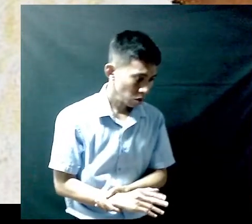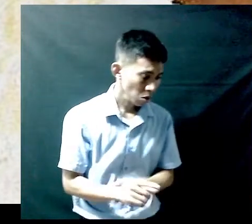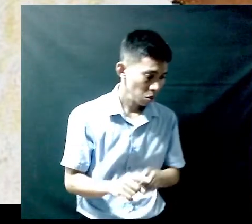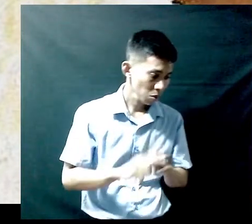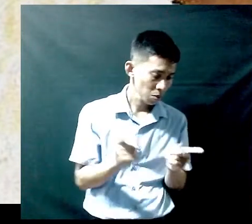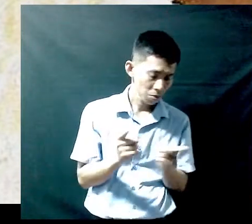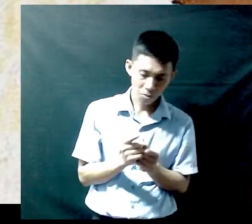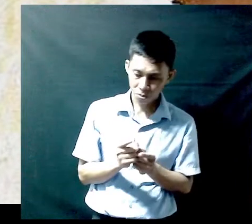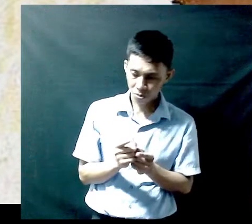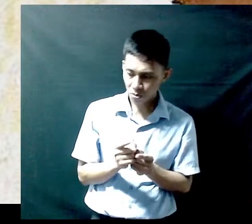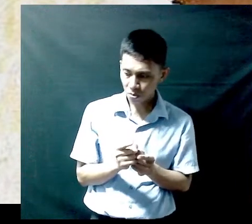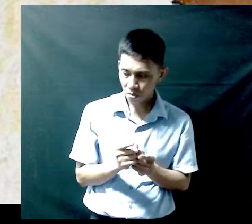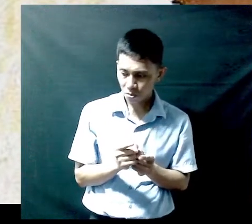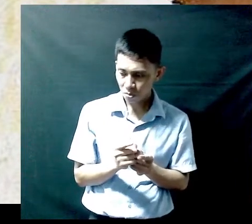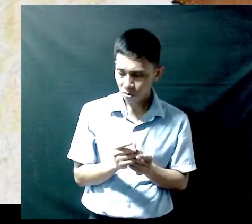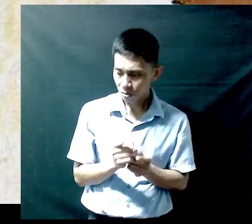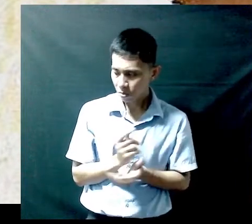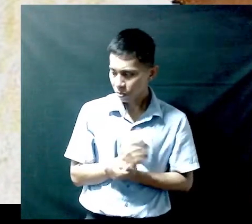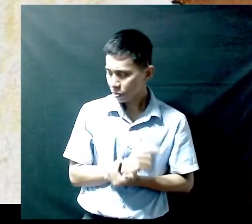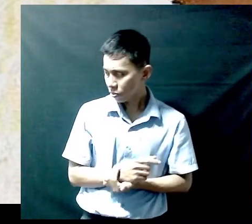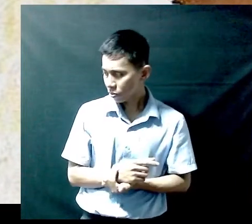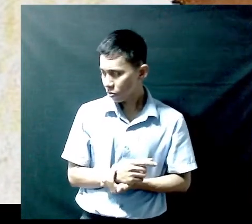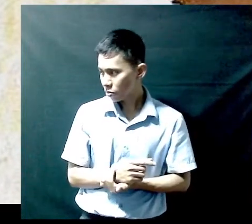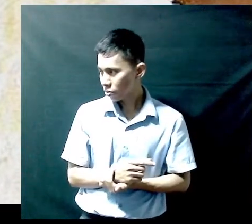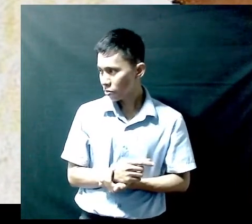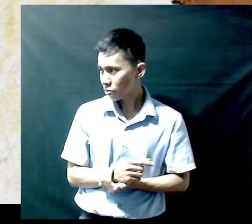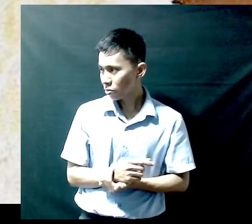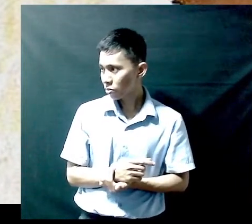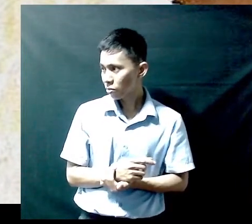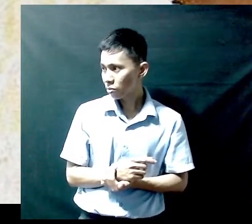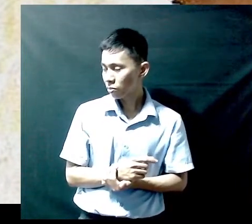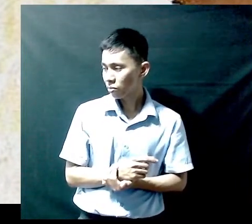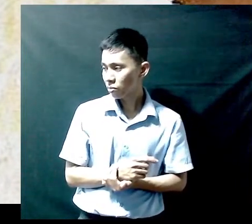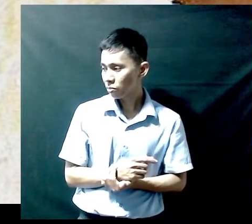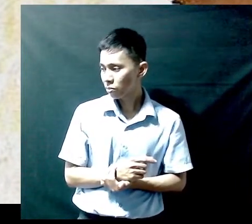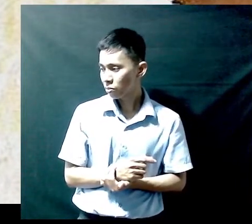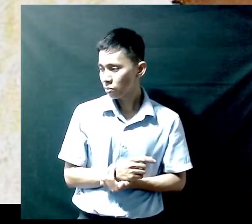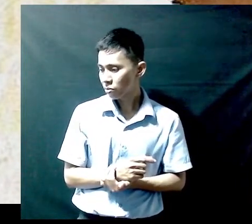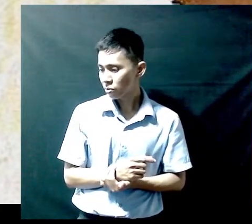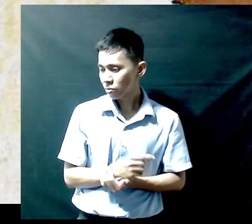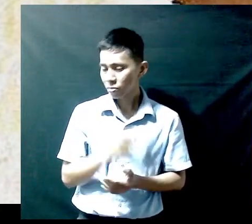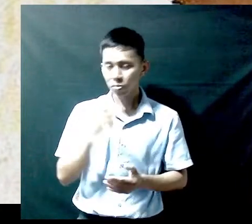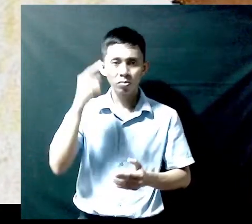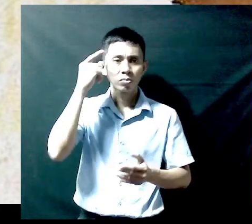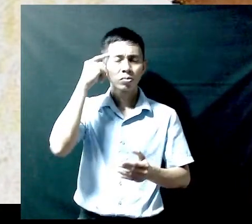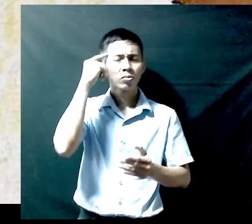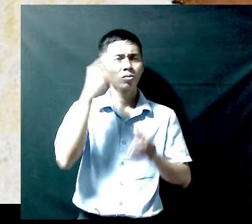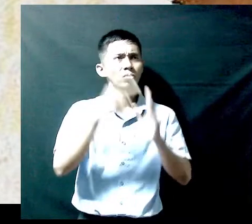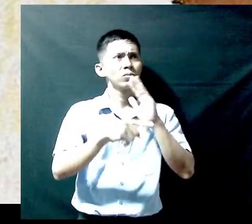Lord. Nang iniisip ko to, ang pumasok sa isip ko,